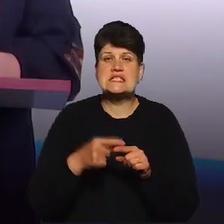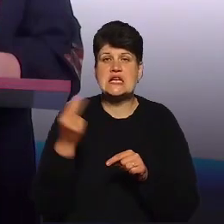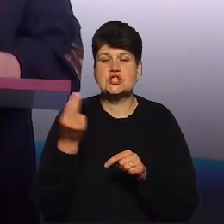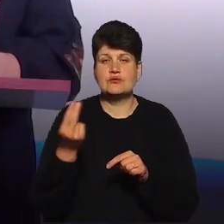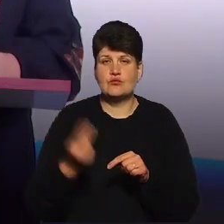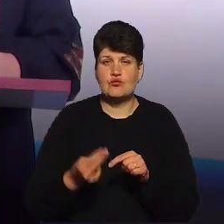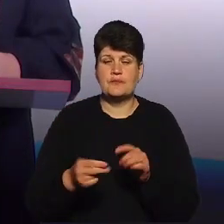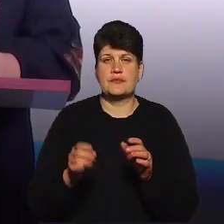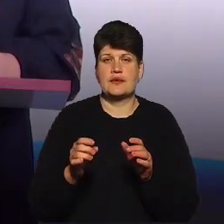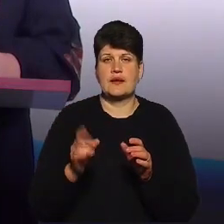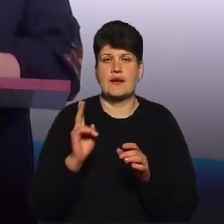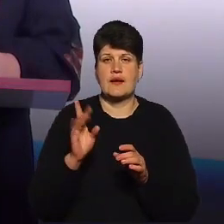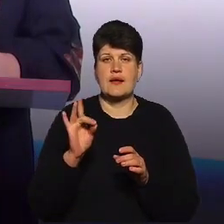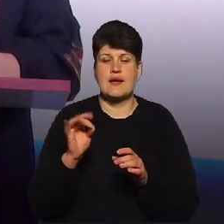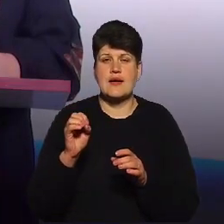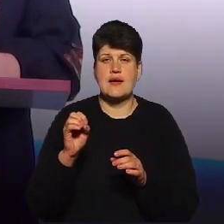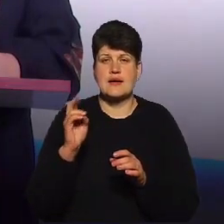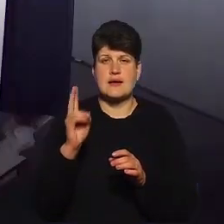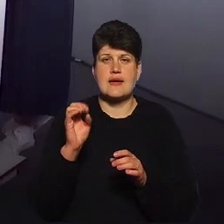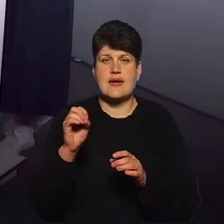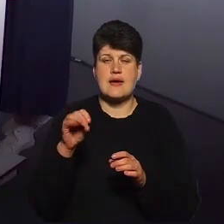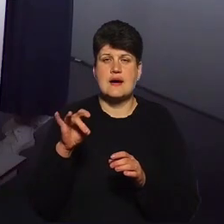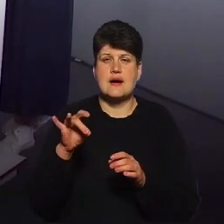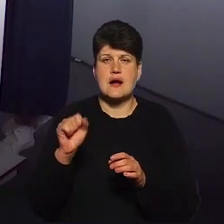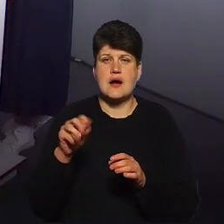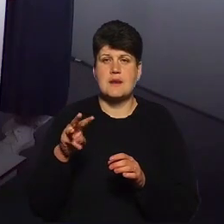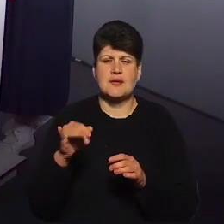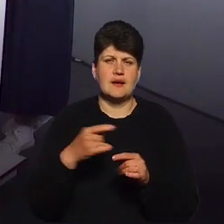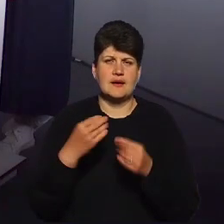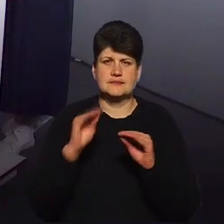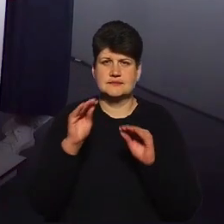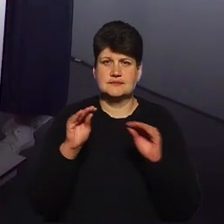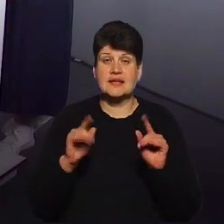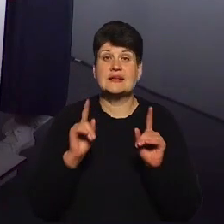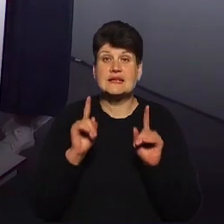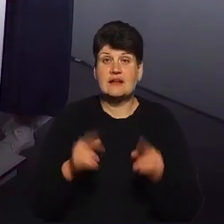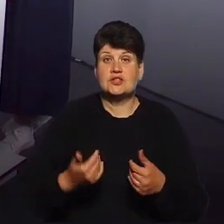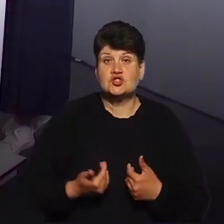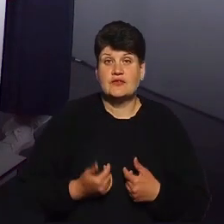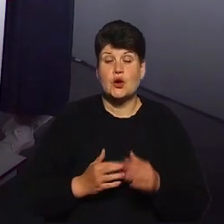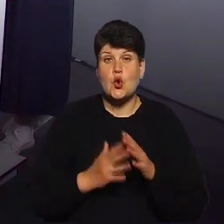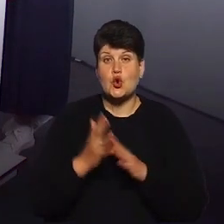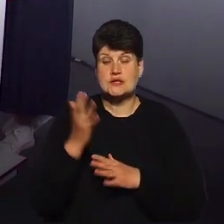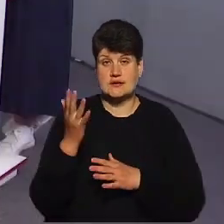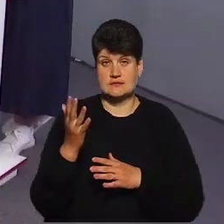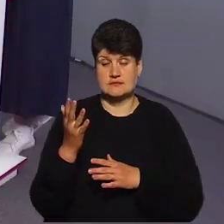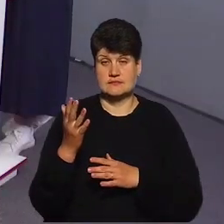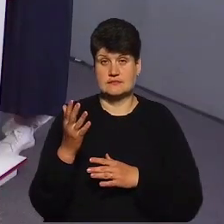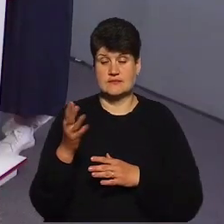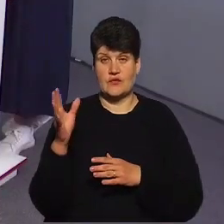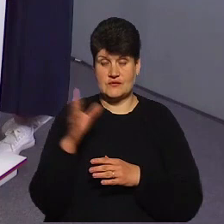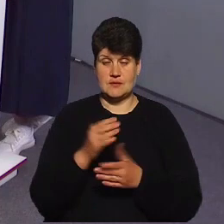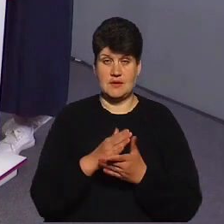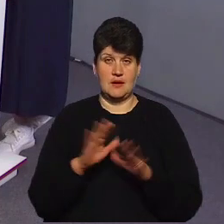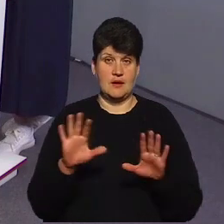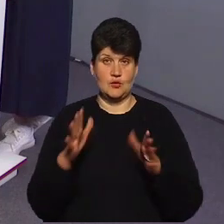і інсталяції з різних матеріалів. І навіть з живих рослин. А то так все має бути раптово і швидко показано,